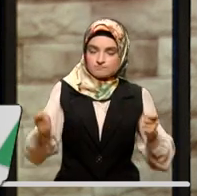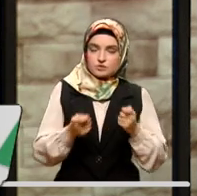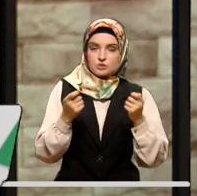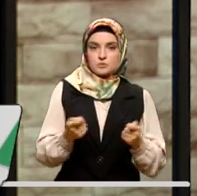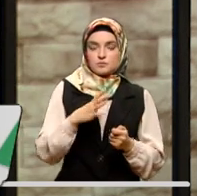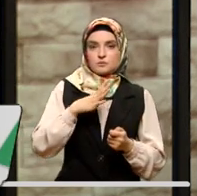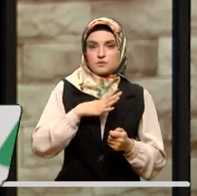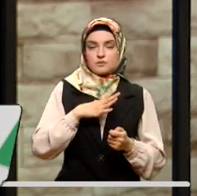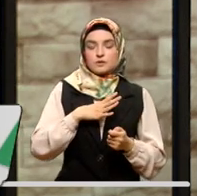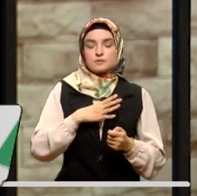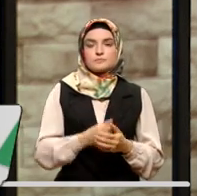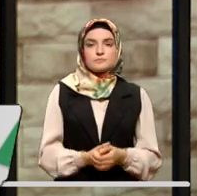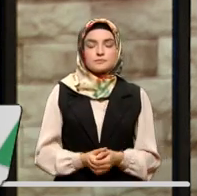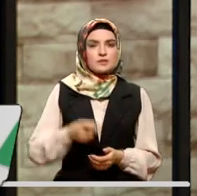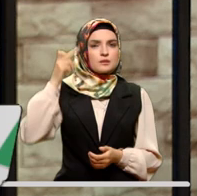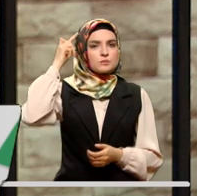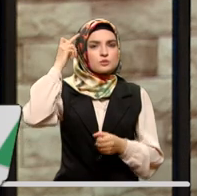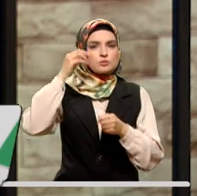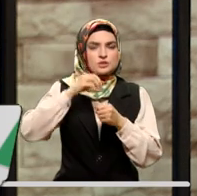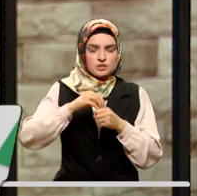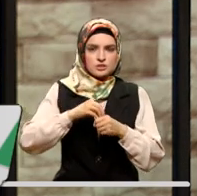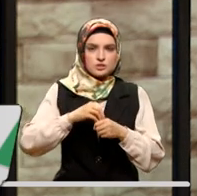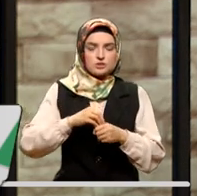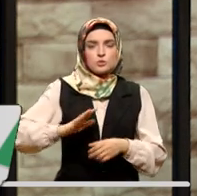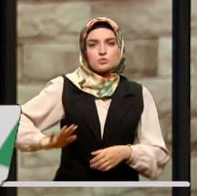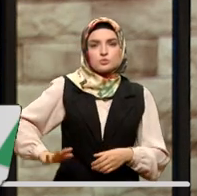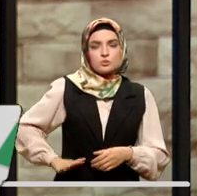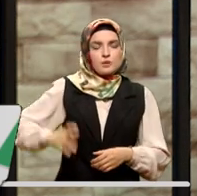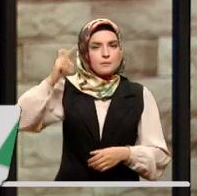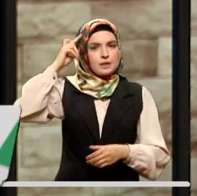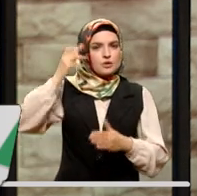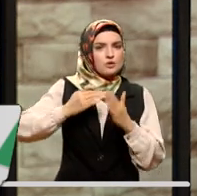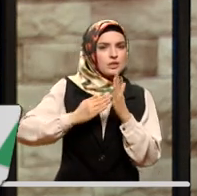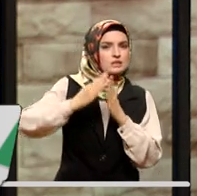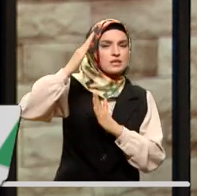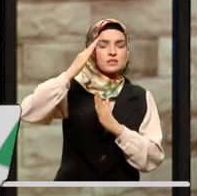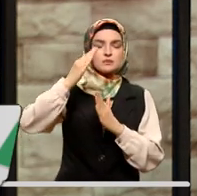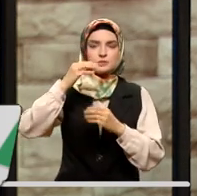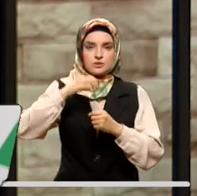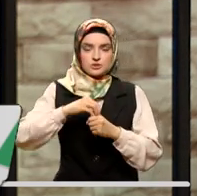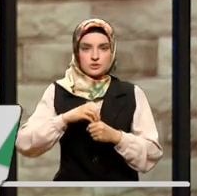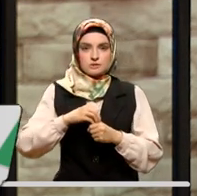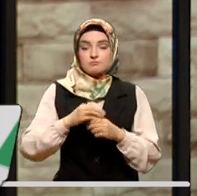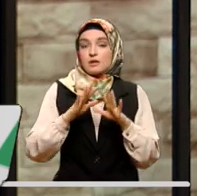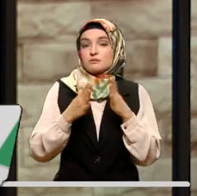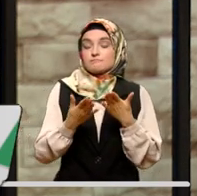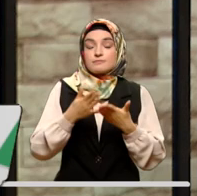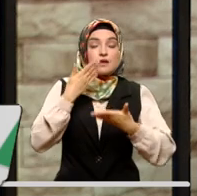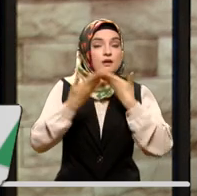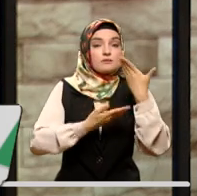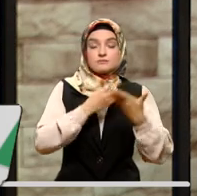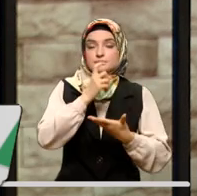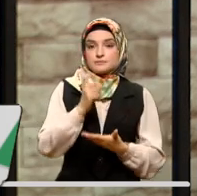açıdan, psikolojik açıdan, çocuğun gelişim basamakları açısından neyi verebiliriz?